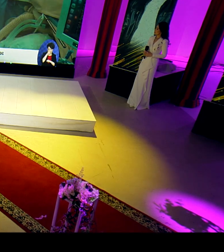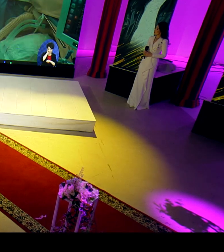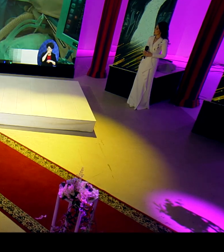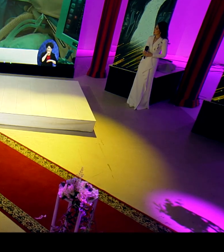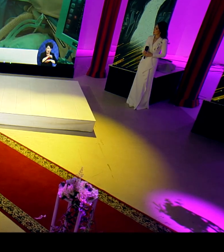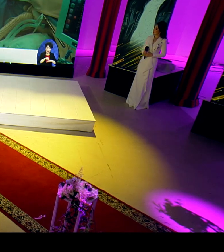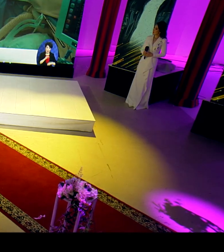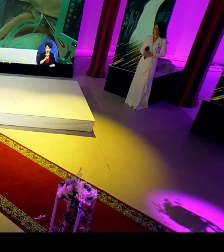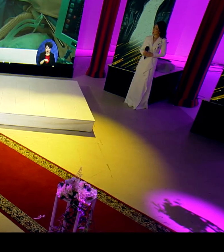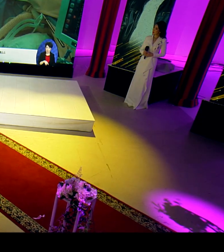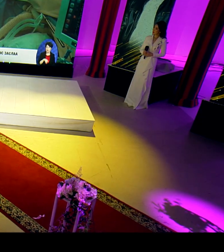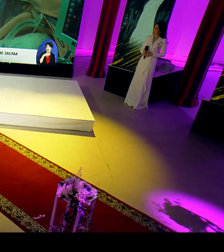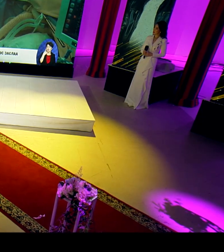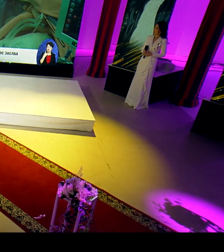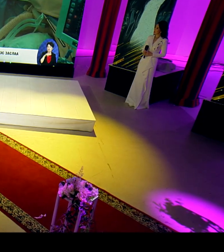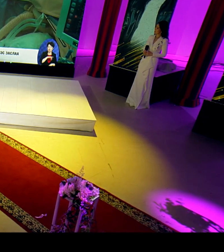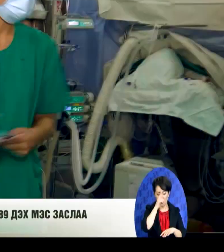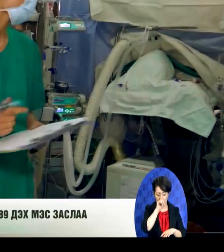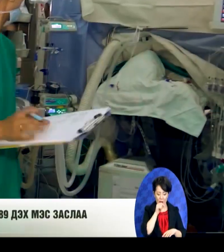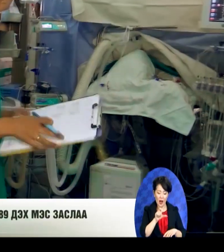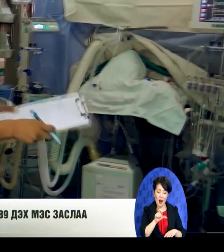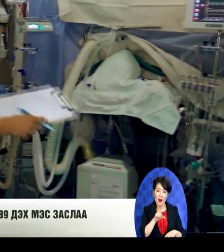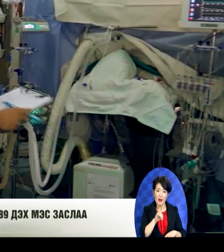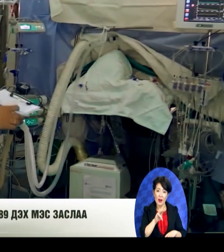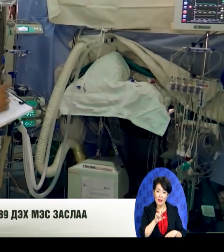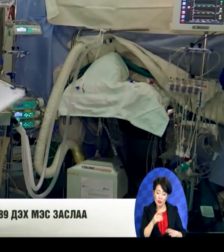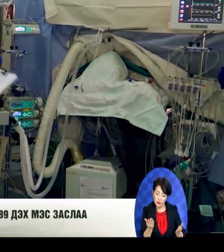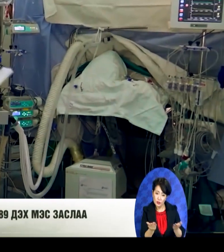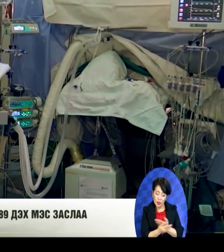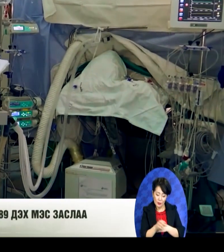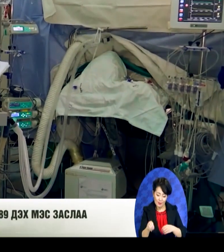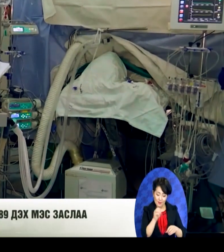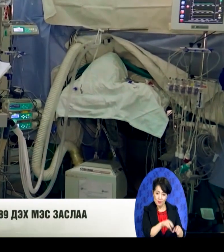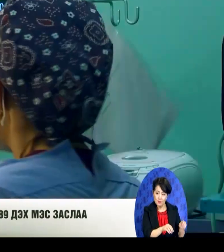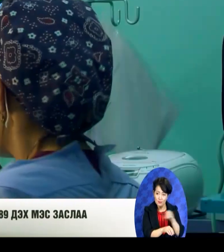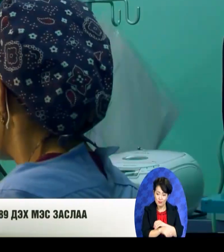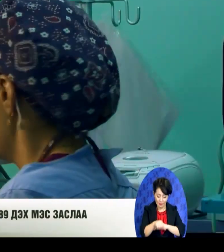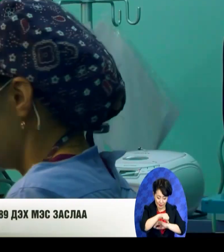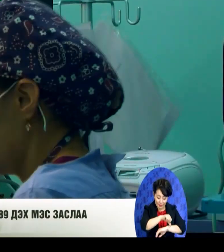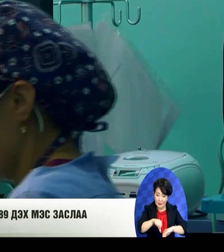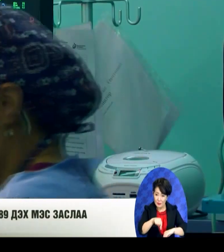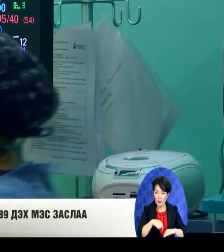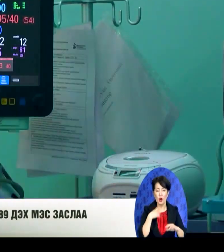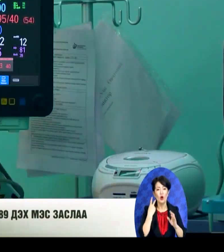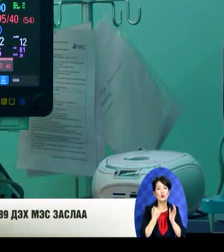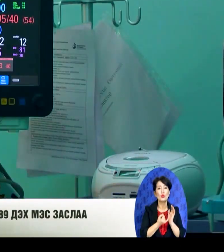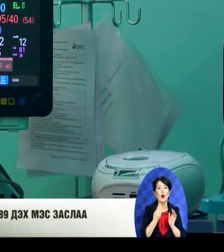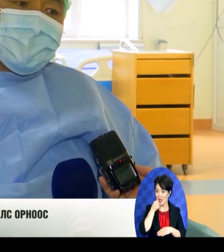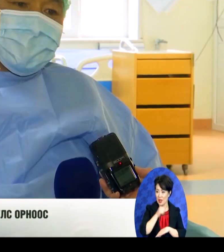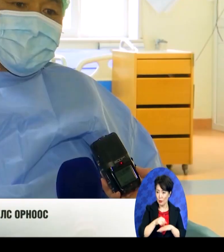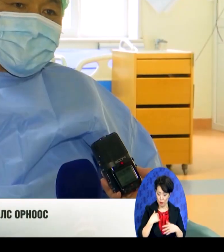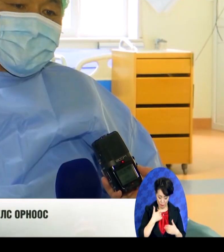Улсын 1-р төвэмлэгийн эрхтэн шилжүүлэн суулгах төвийн хамт олон 2019 онд нийт 26 хүнд энэ төрлийн мэс заслыг амжилттай